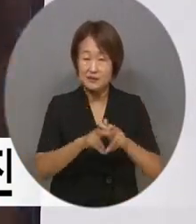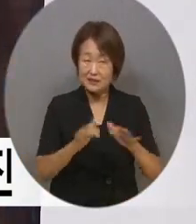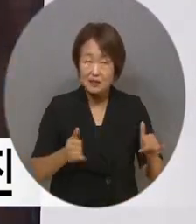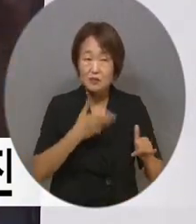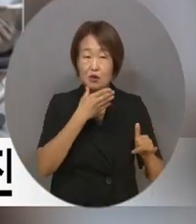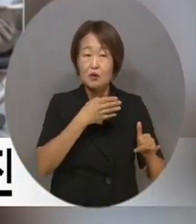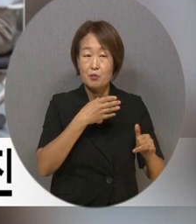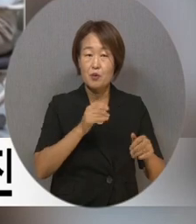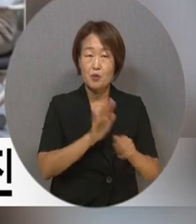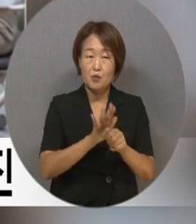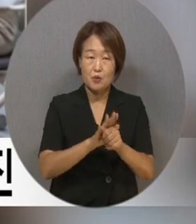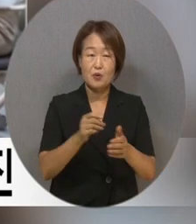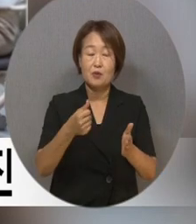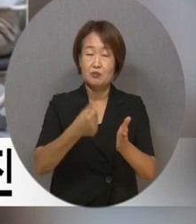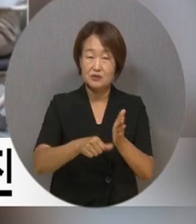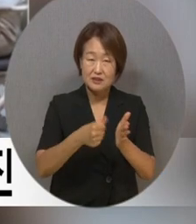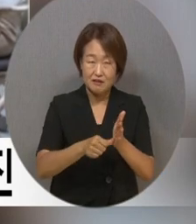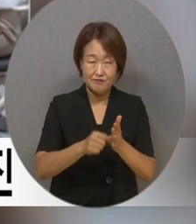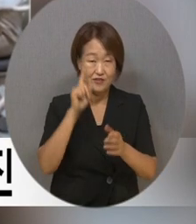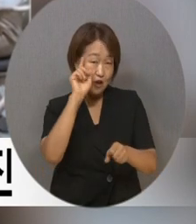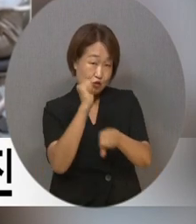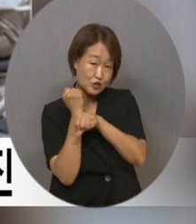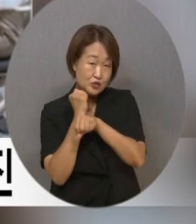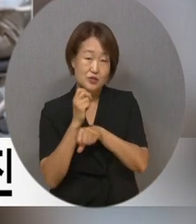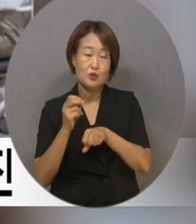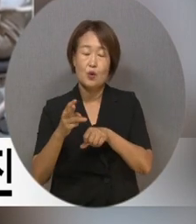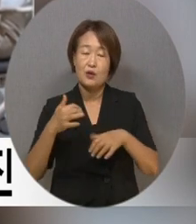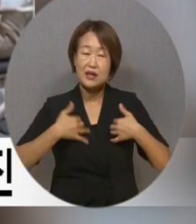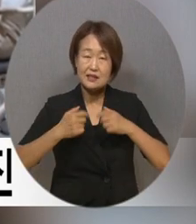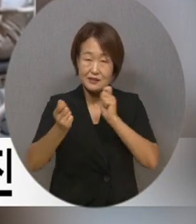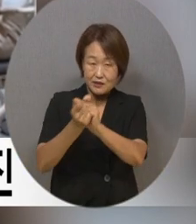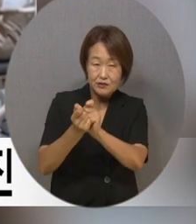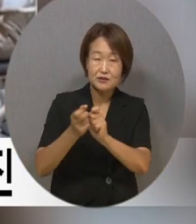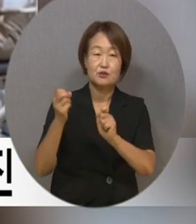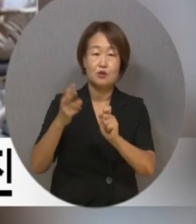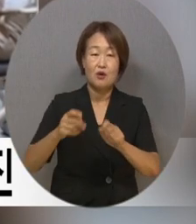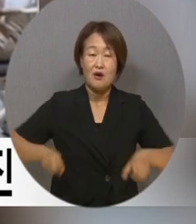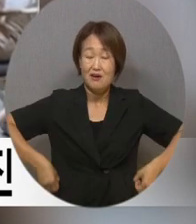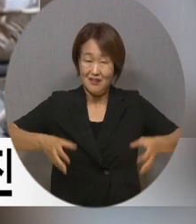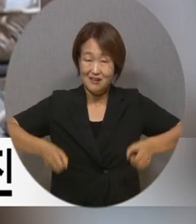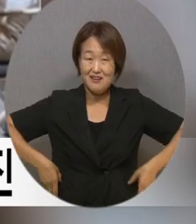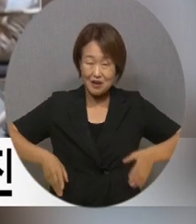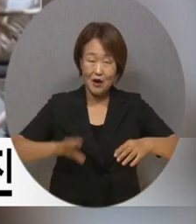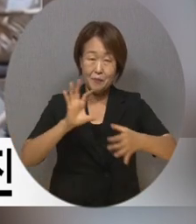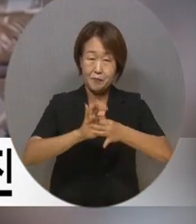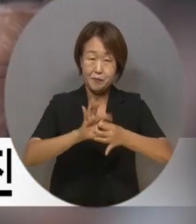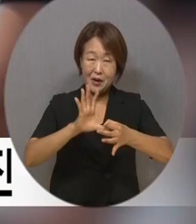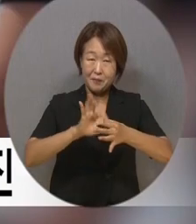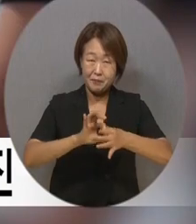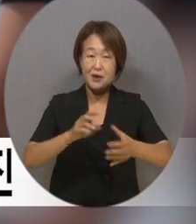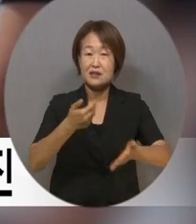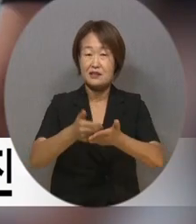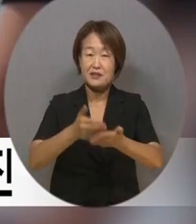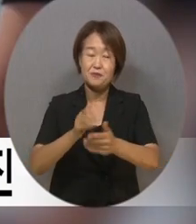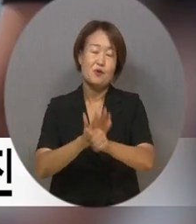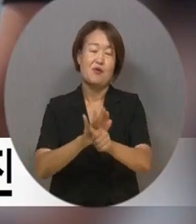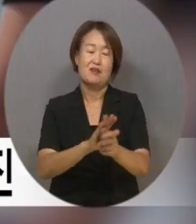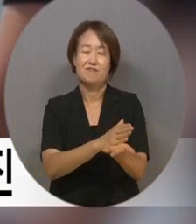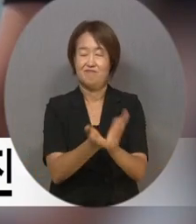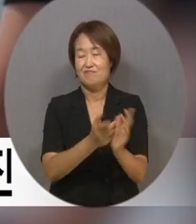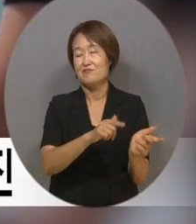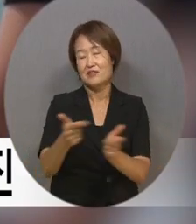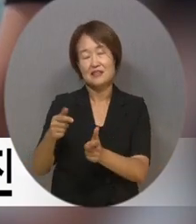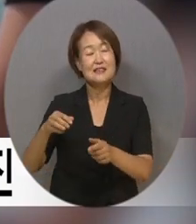보조기기 개발연구 사업단위 개발한 게임 접근성 컨트롤러와 휠체어 부착 가능한 그림 그리기 보조객입니다